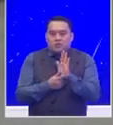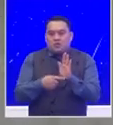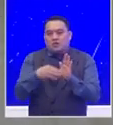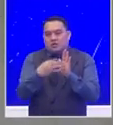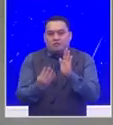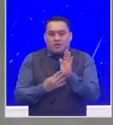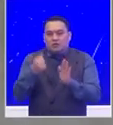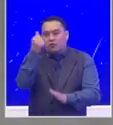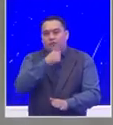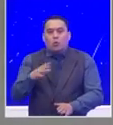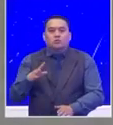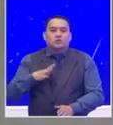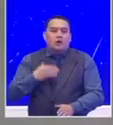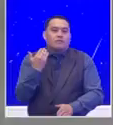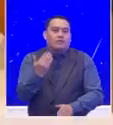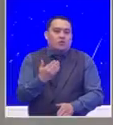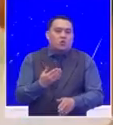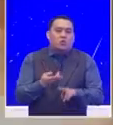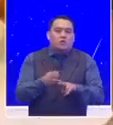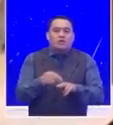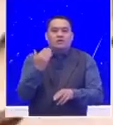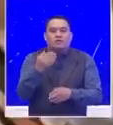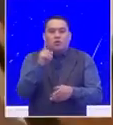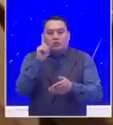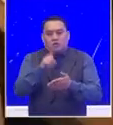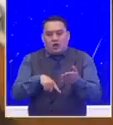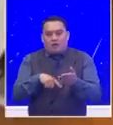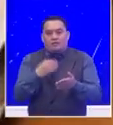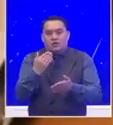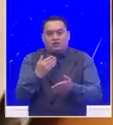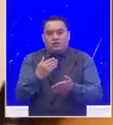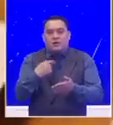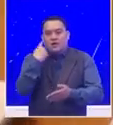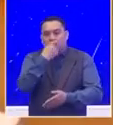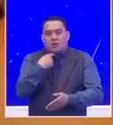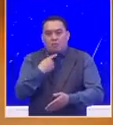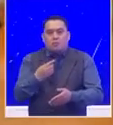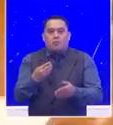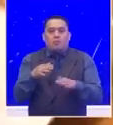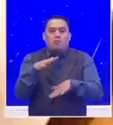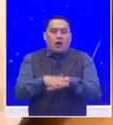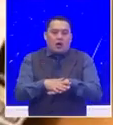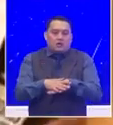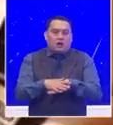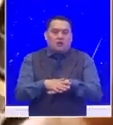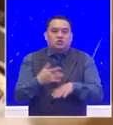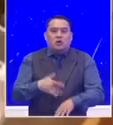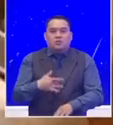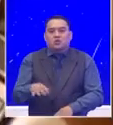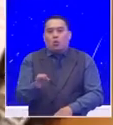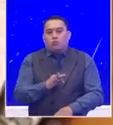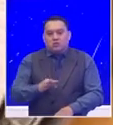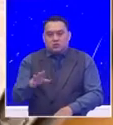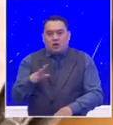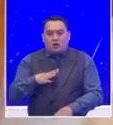Как выяснилось, с 2017 по 2019 годы данным жителям и его доверенными лицами в банках второго уровня Жамбылской